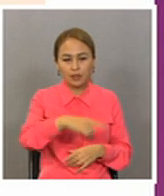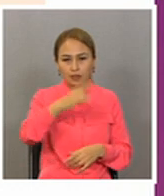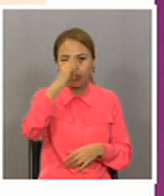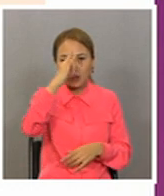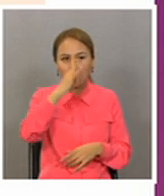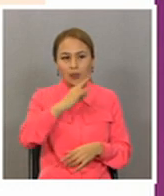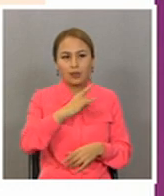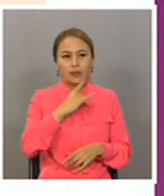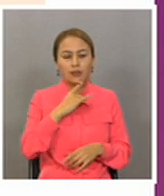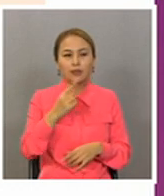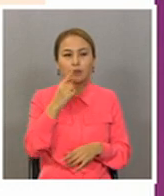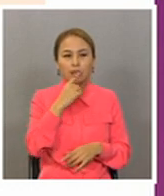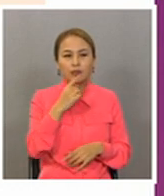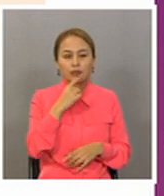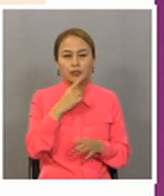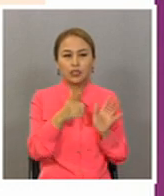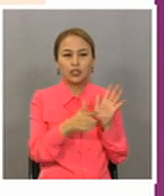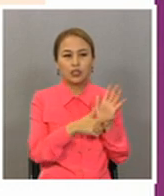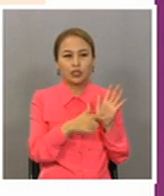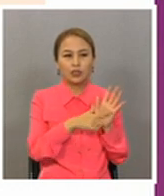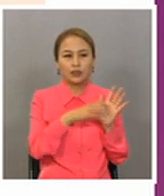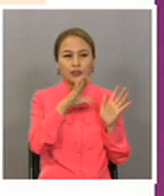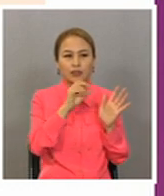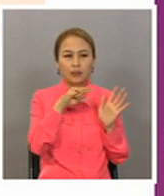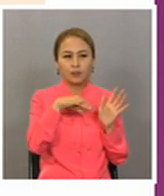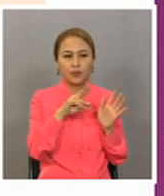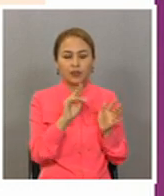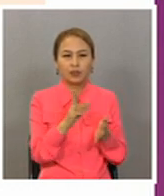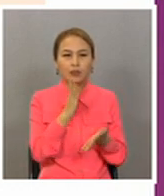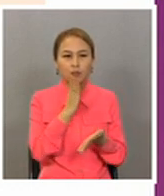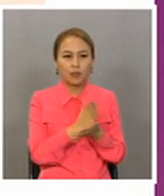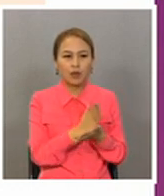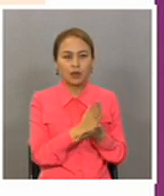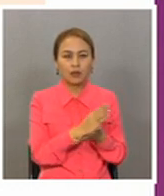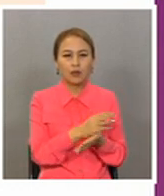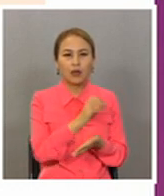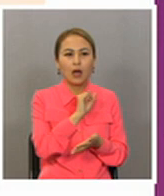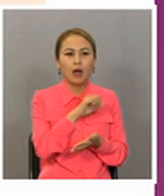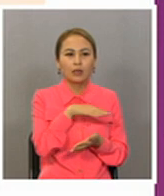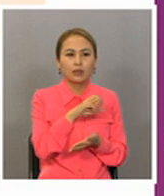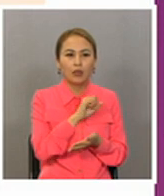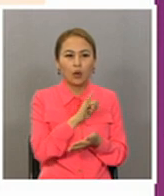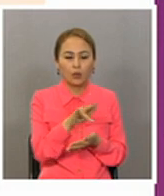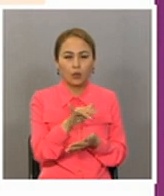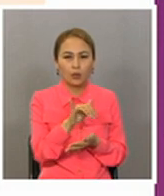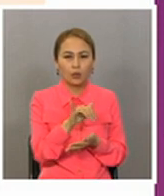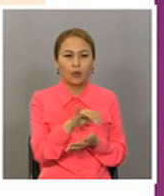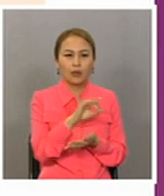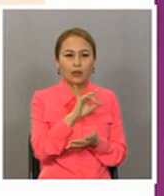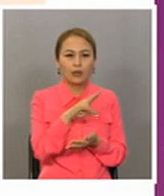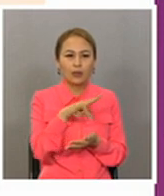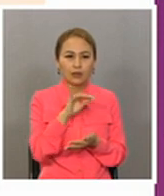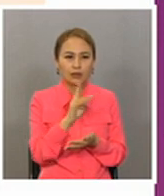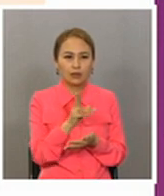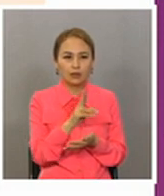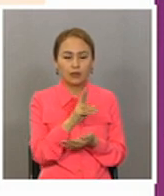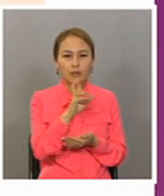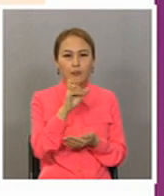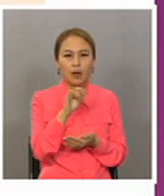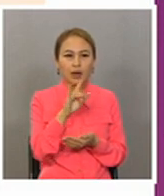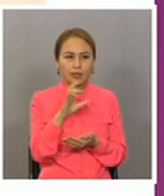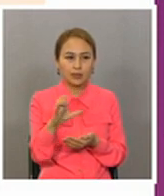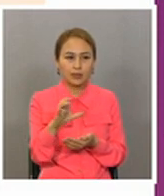атайды. Kazak tilinde 7 септик бар. Атау,